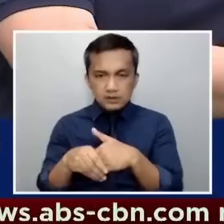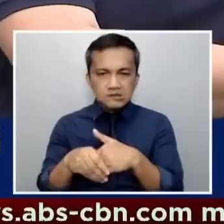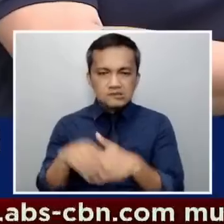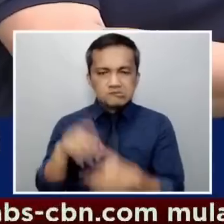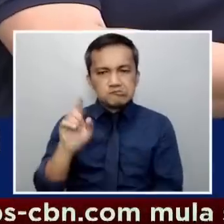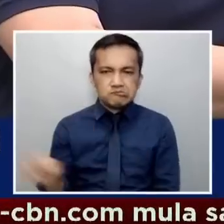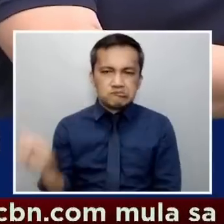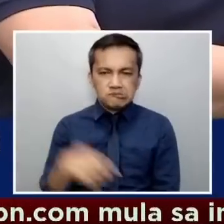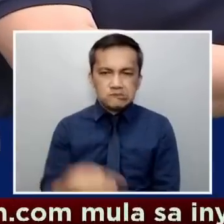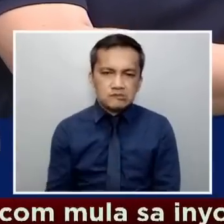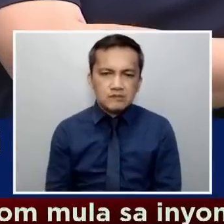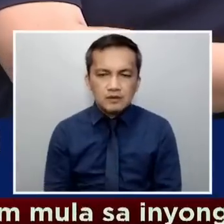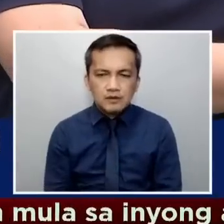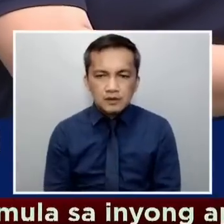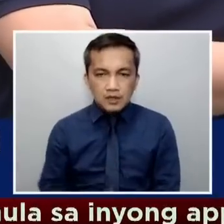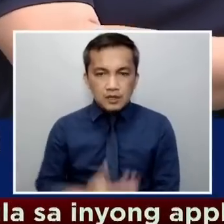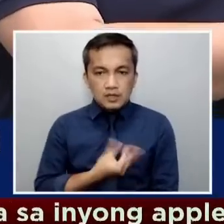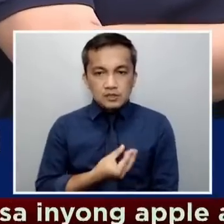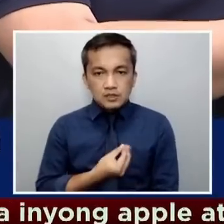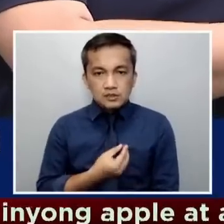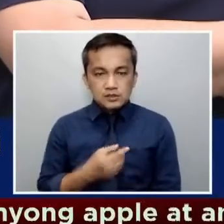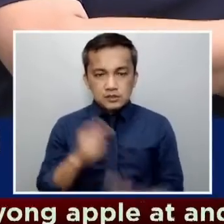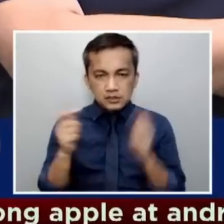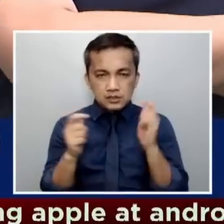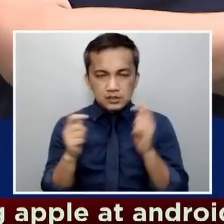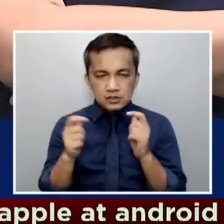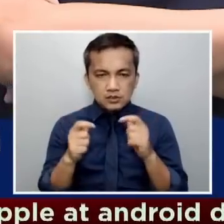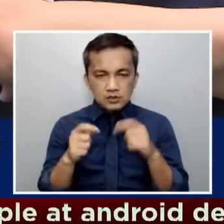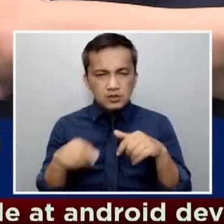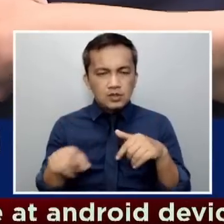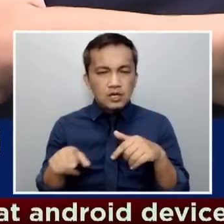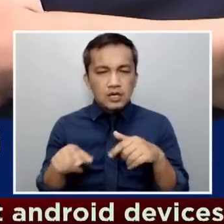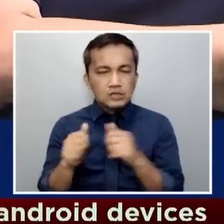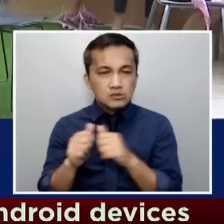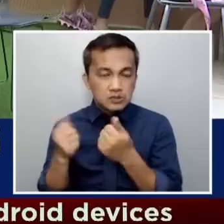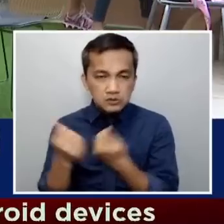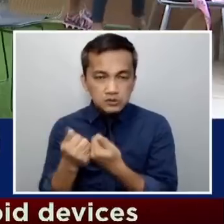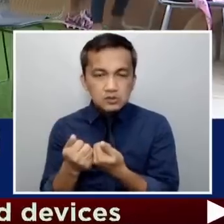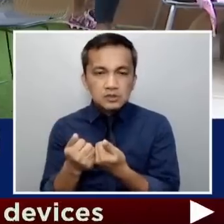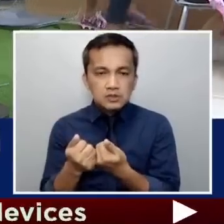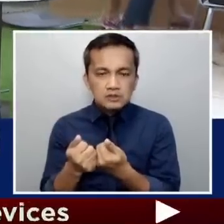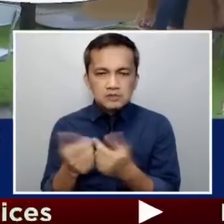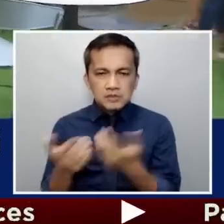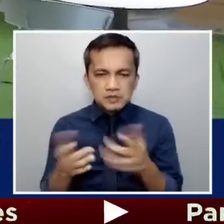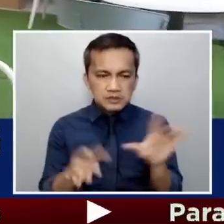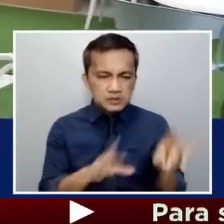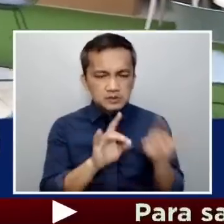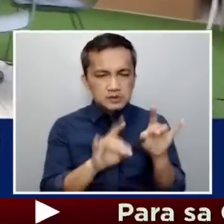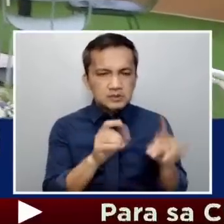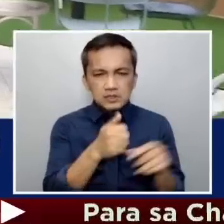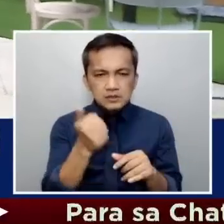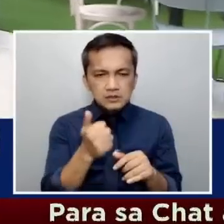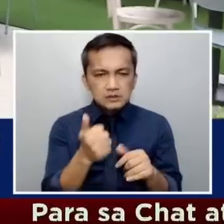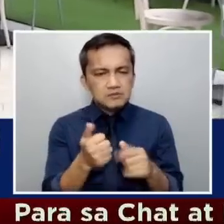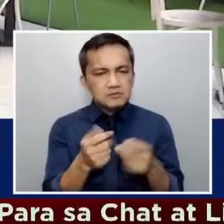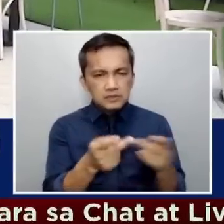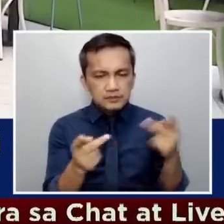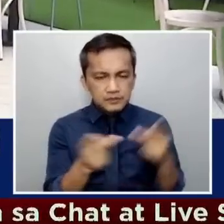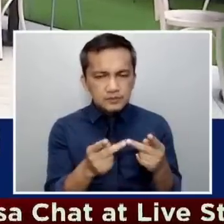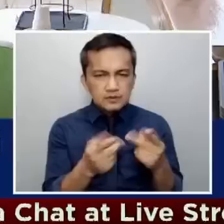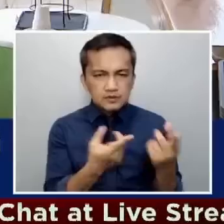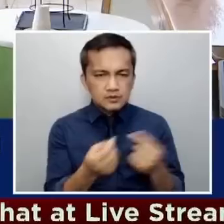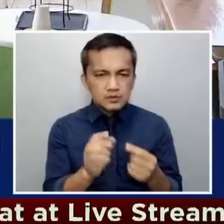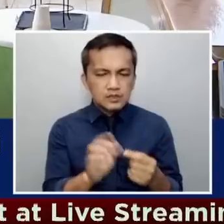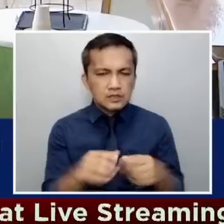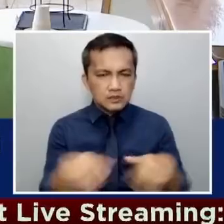rin. Nangangamba ang Tagaytay Wedding Vendors Association na baka mas piliin na lamang ng ilan na sa ibang lugar idaos ang kanilang